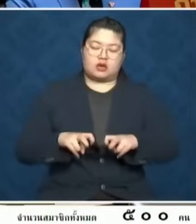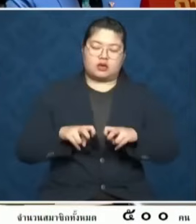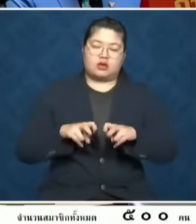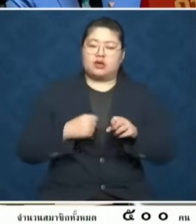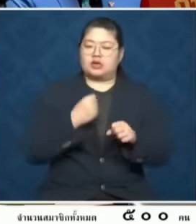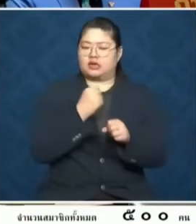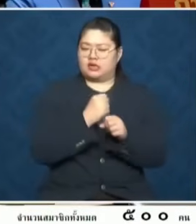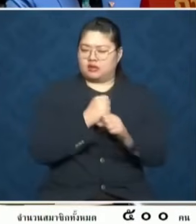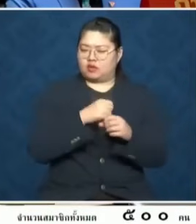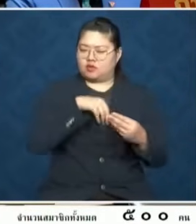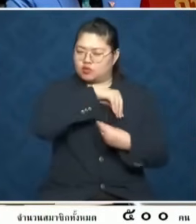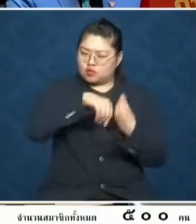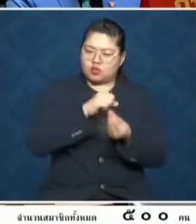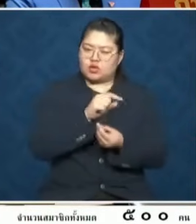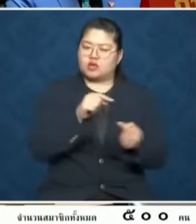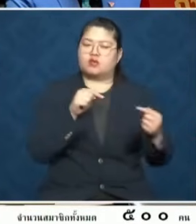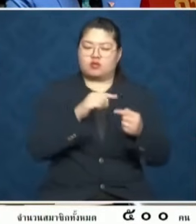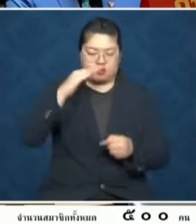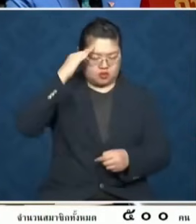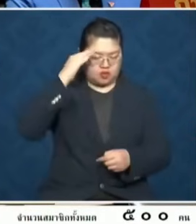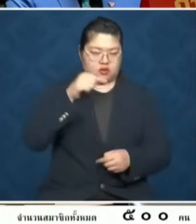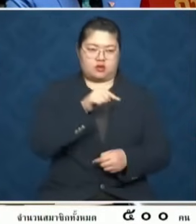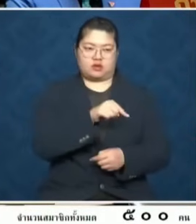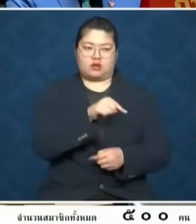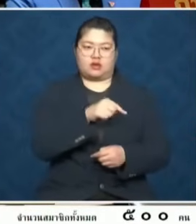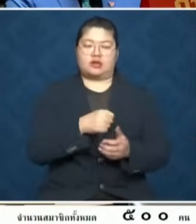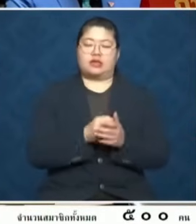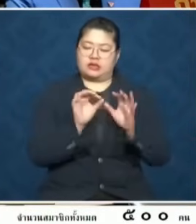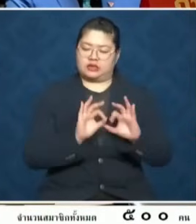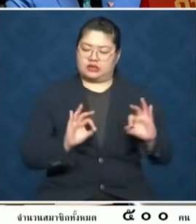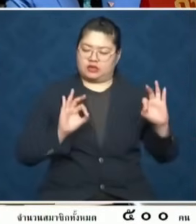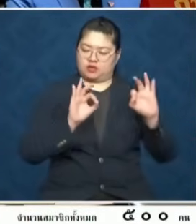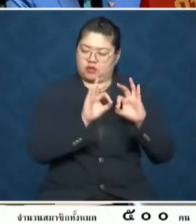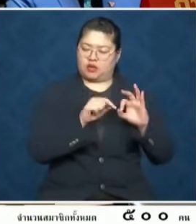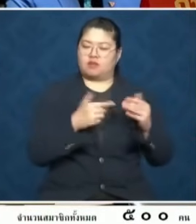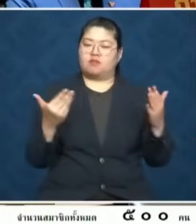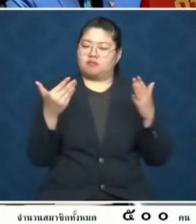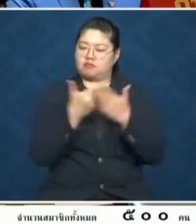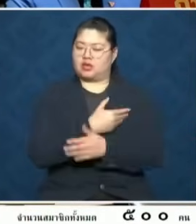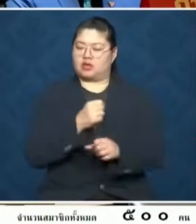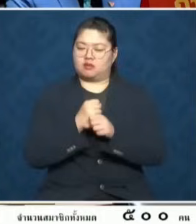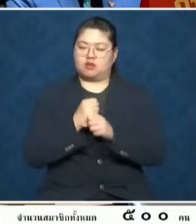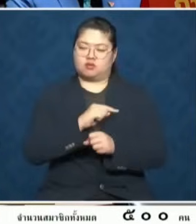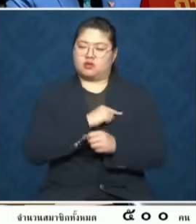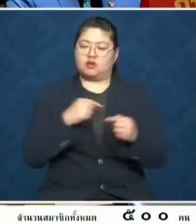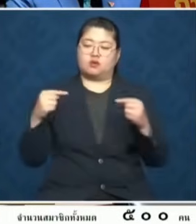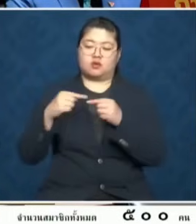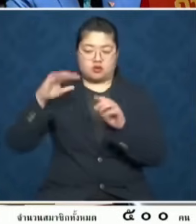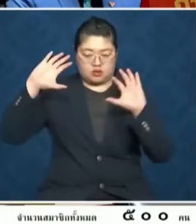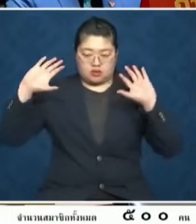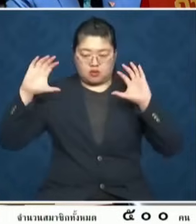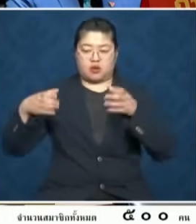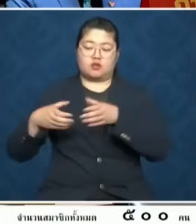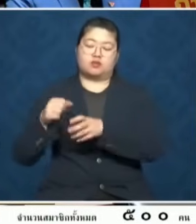ถ่ายโอนธุรกิจต่างๆของกองทัพที่เป็นขุมทรัพย์ไปอยู่ในความดูแลของรัฐบาลและหน่วยงานที่เกี่ยวข้อง